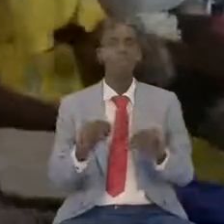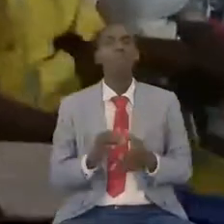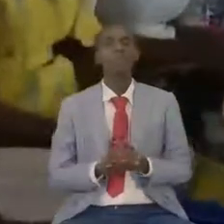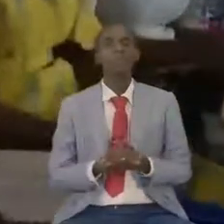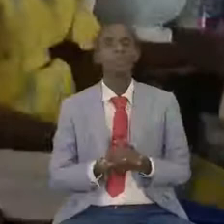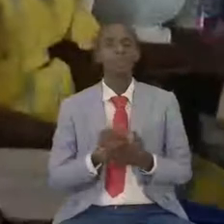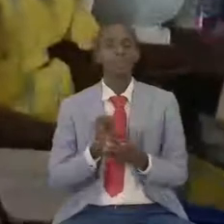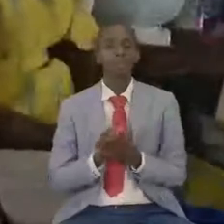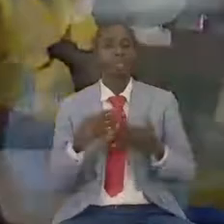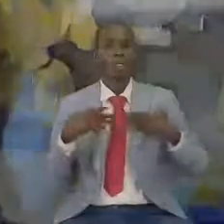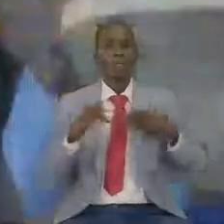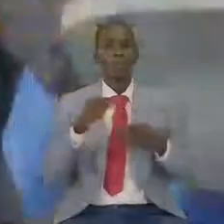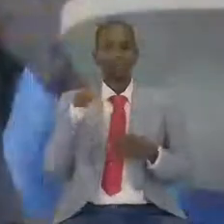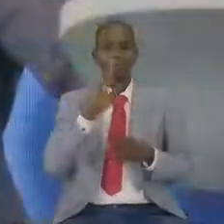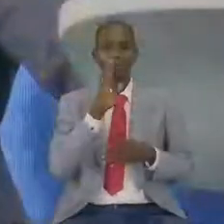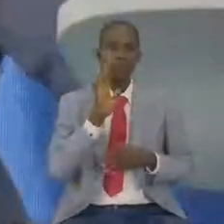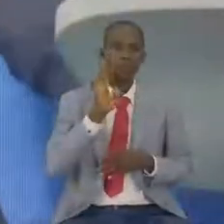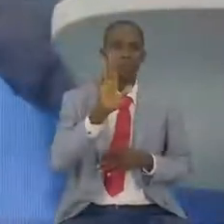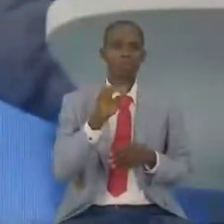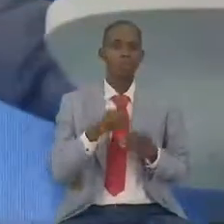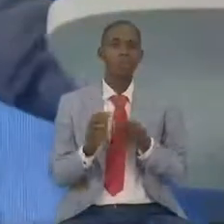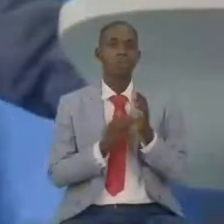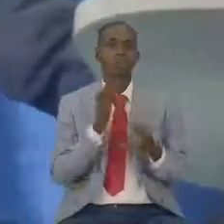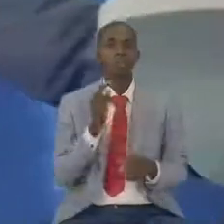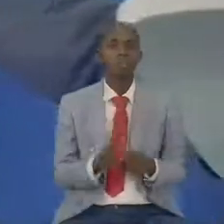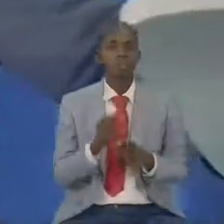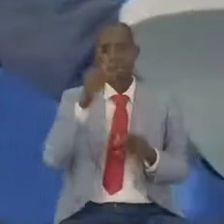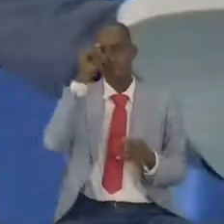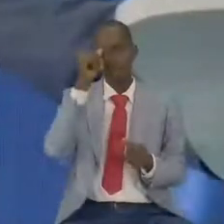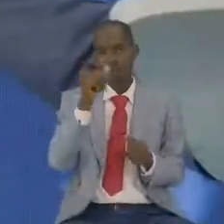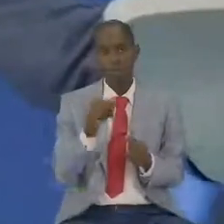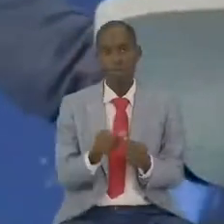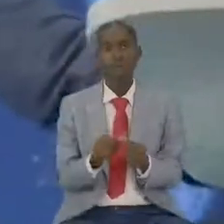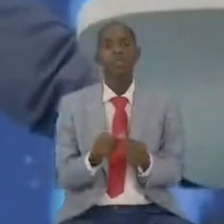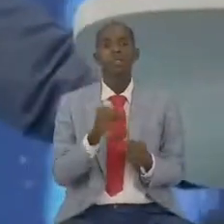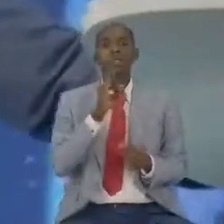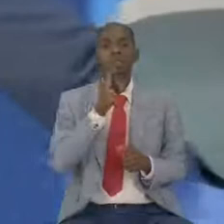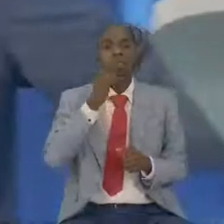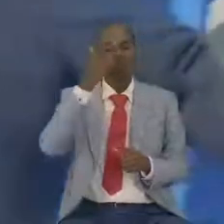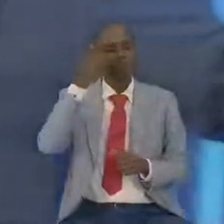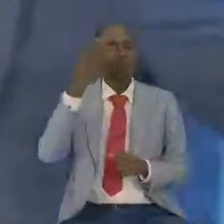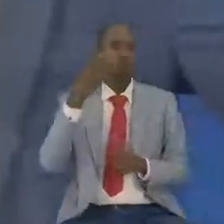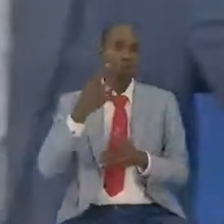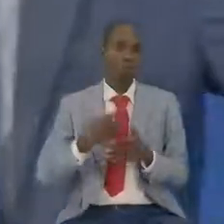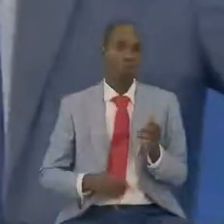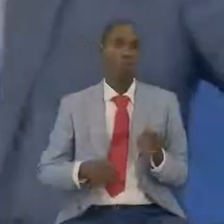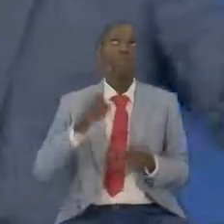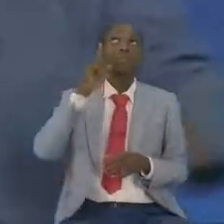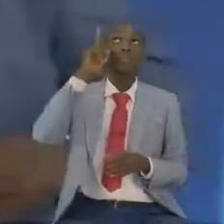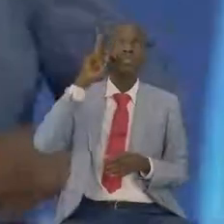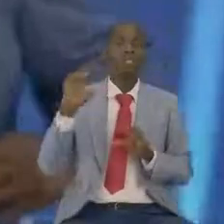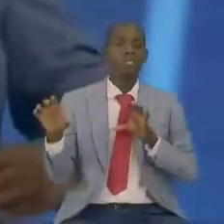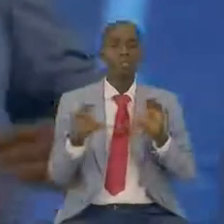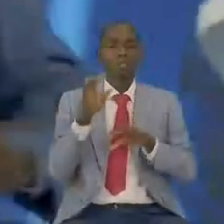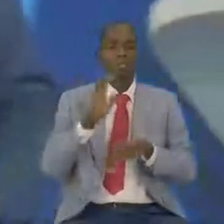Cette guérison sera à toi au nom de Jésus. Rappelle-toi. Et à cause de ce qu'il a fait sur l'arbre, sur